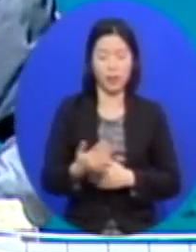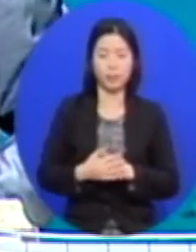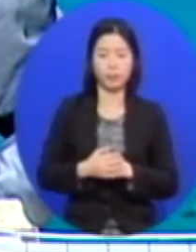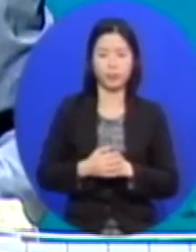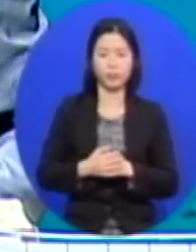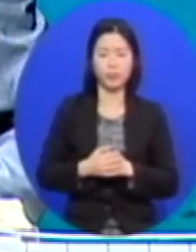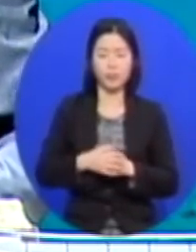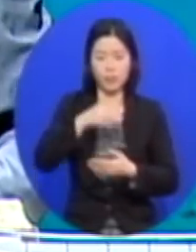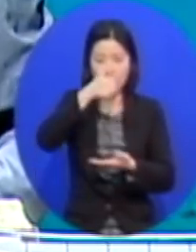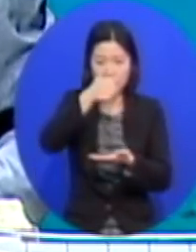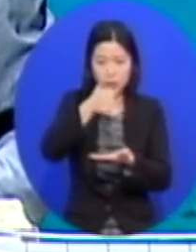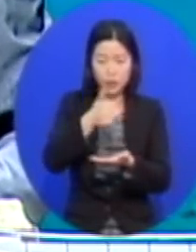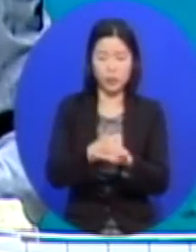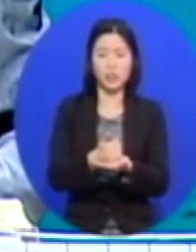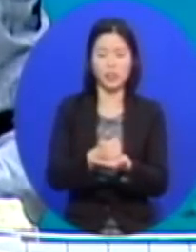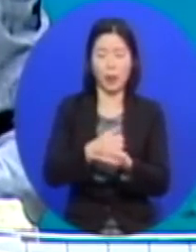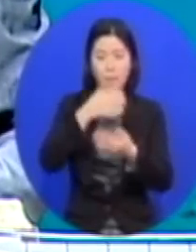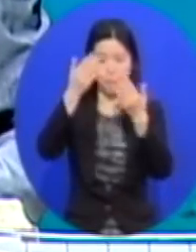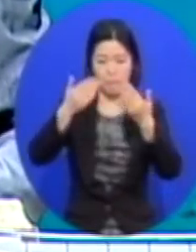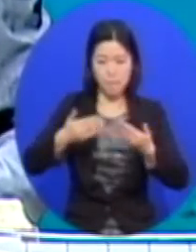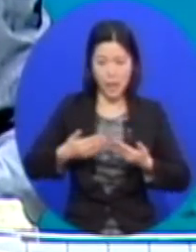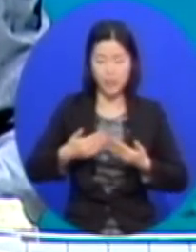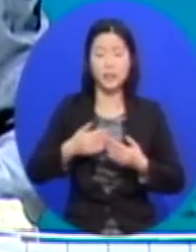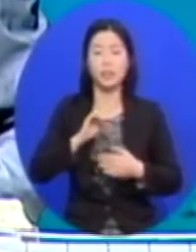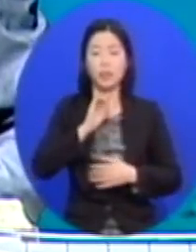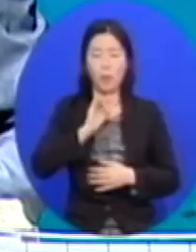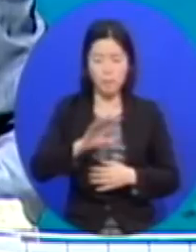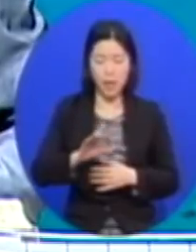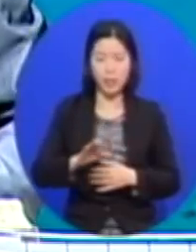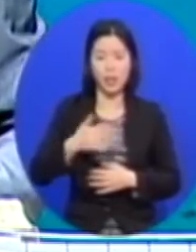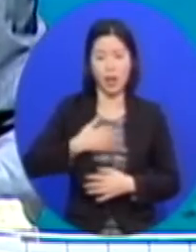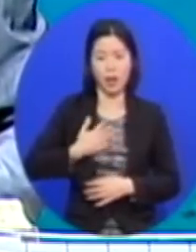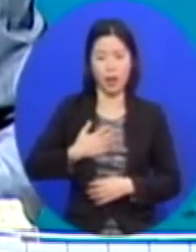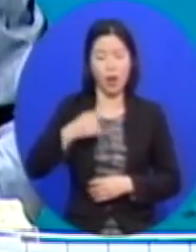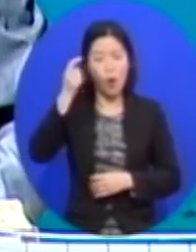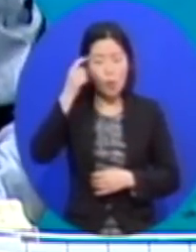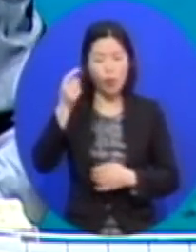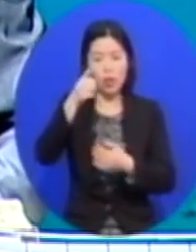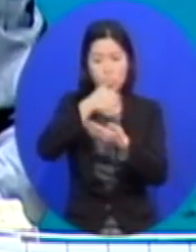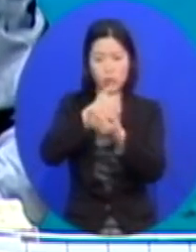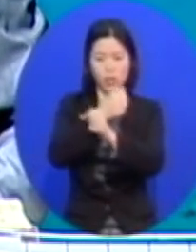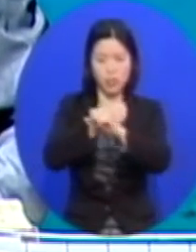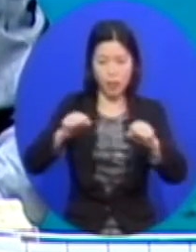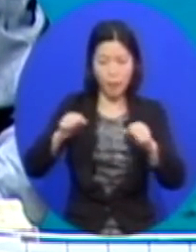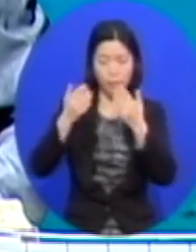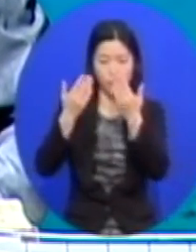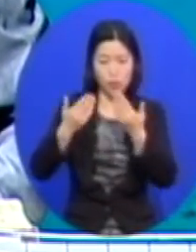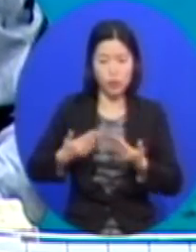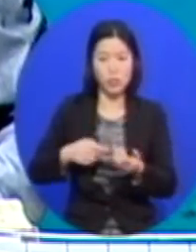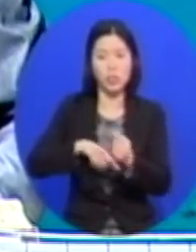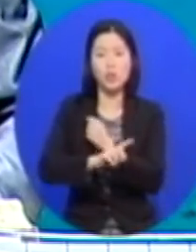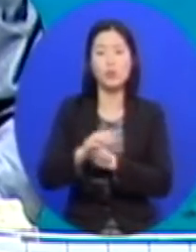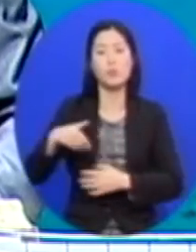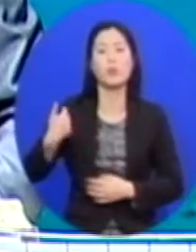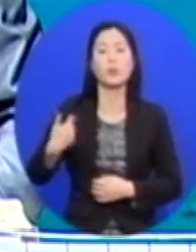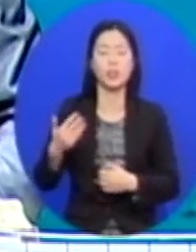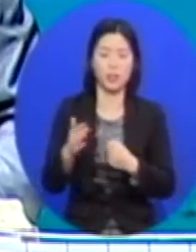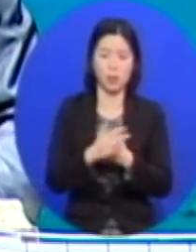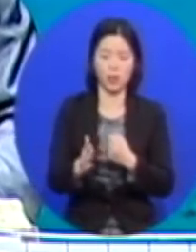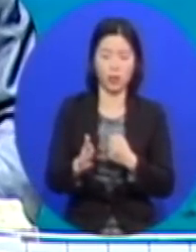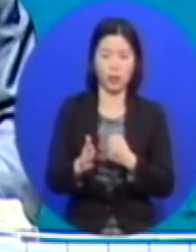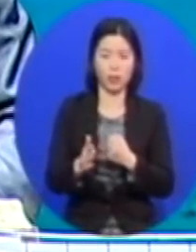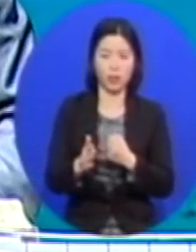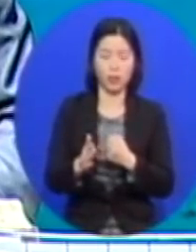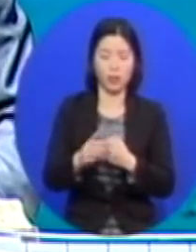죄사함 받은 것 까지만 알지 왜 죄 사함을 주셨는지 를 모르니까 그런 거예요 우리가 죄사함을